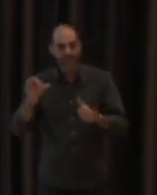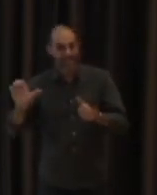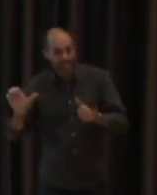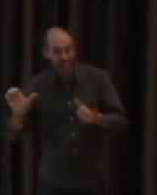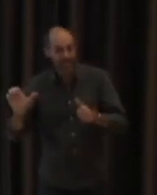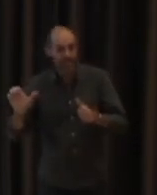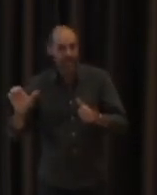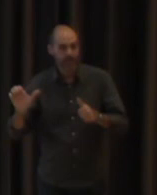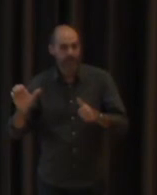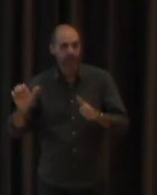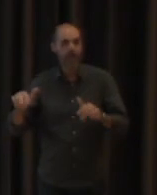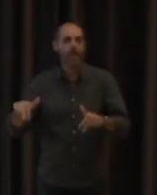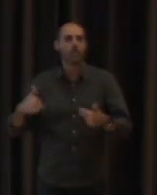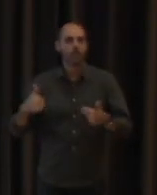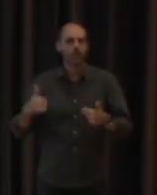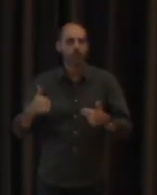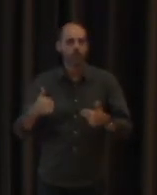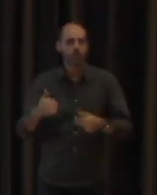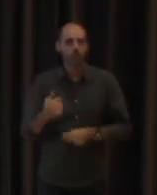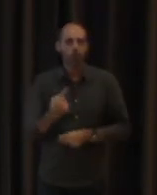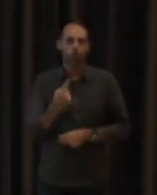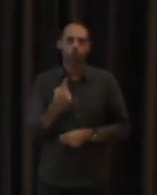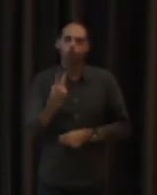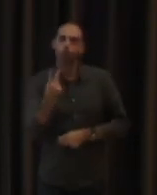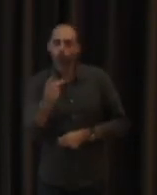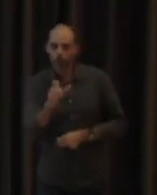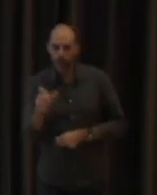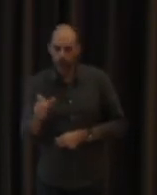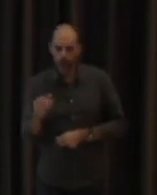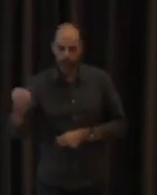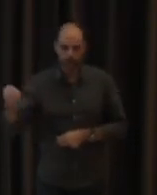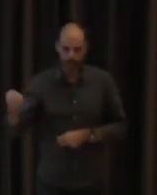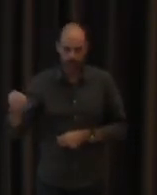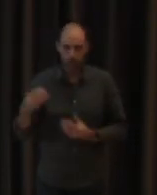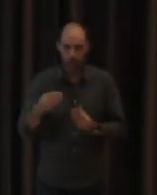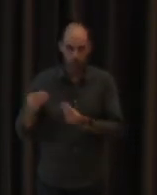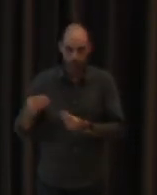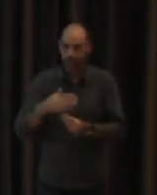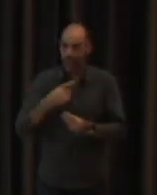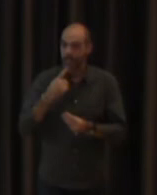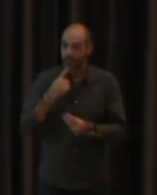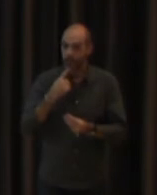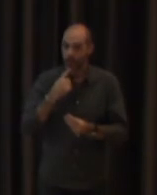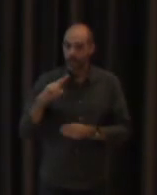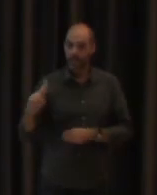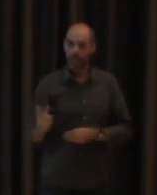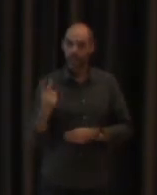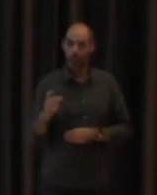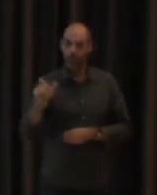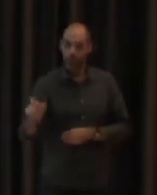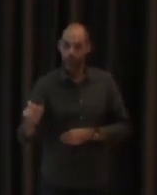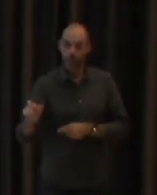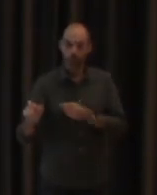inferir l'existència de més d'un participant de l'acció expressada pel verb. Per tant, el segon participant pot